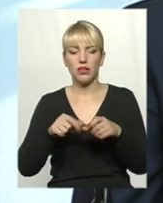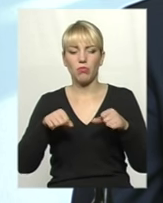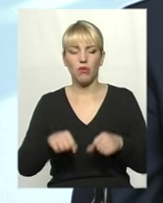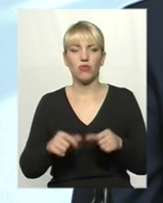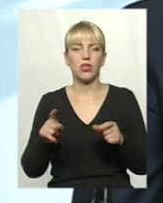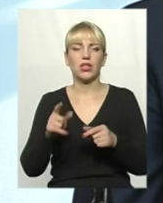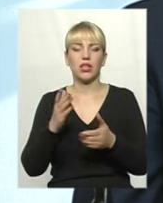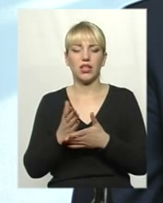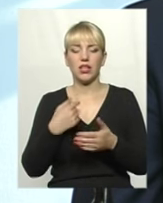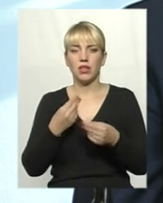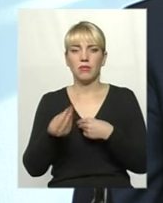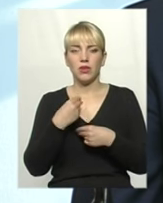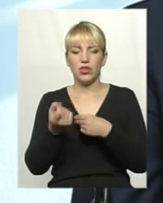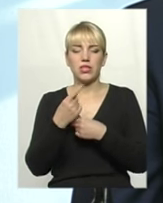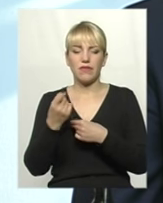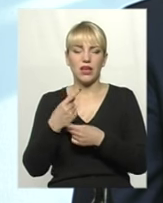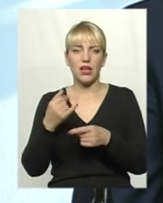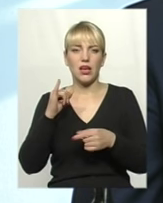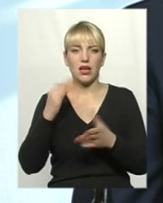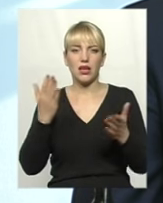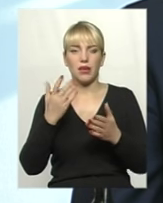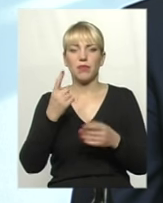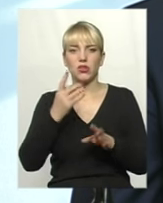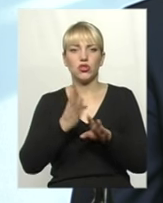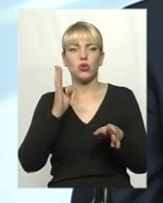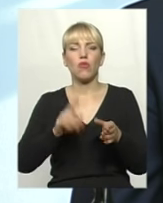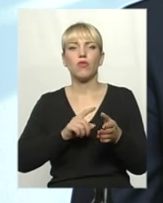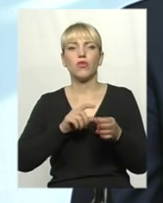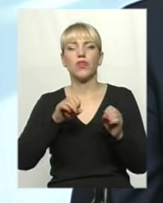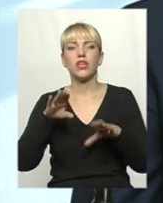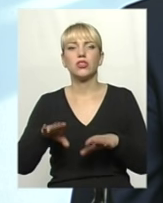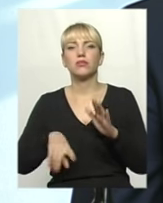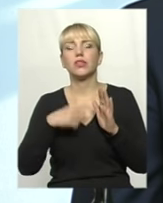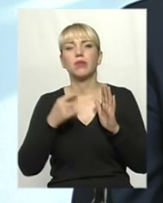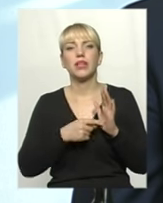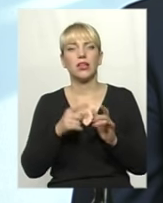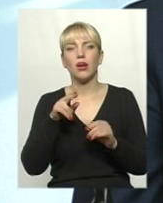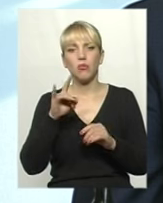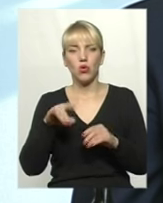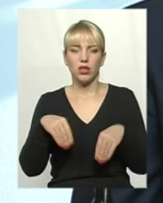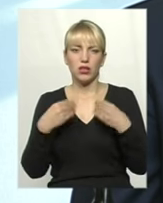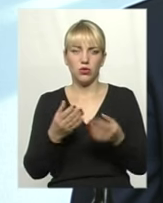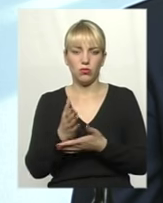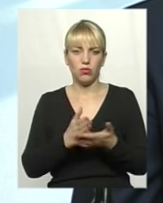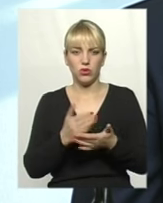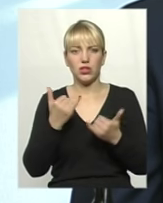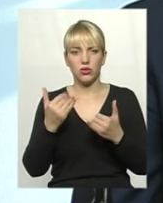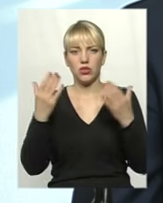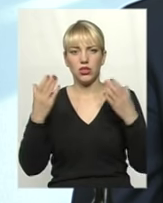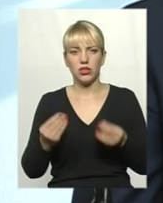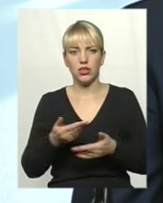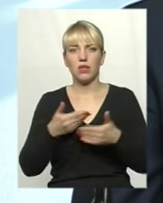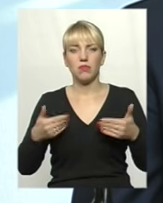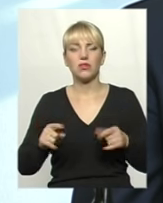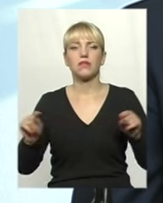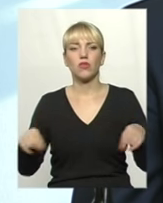в нас стоять завдання, і першочергово вирішувати питання по чи то наданню послуг, послуг. Ми на сьогоднішній день